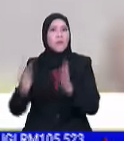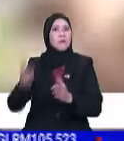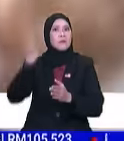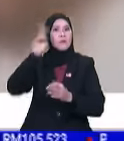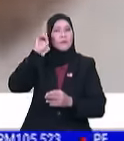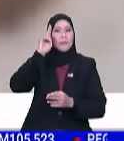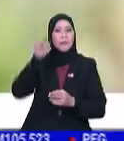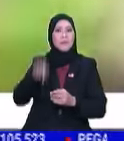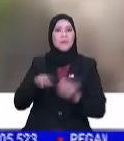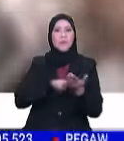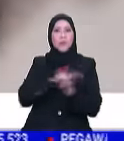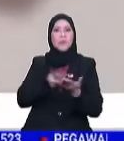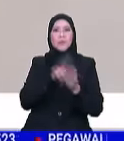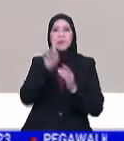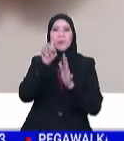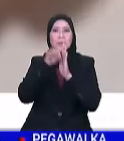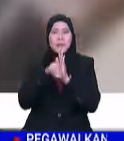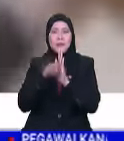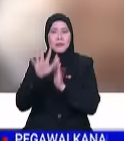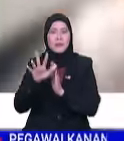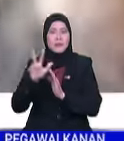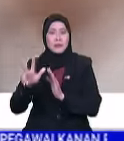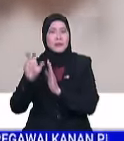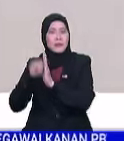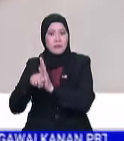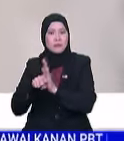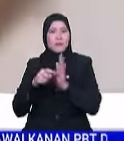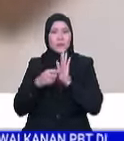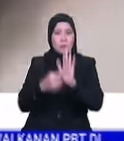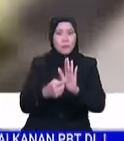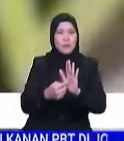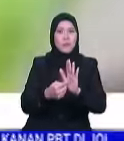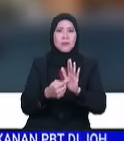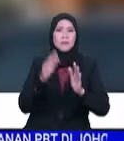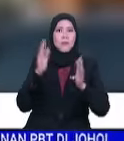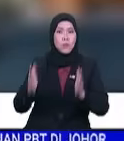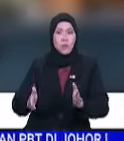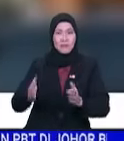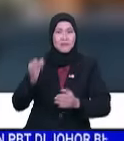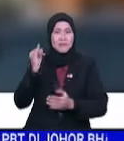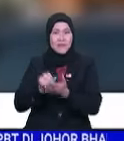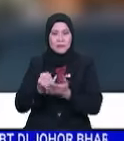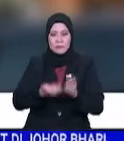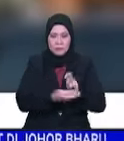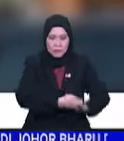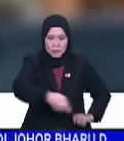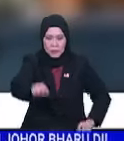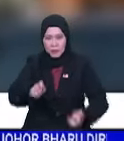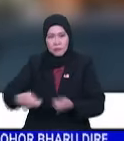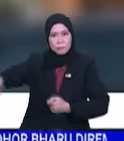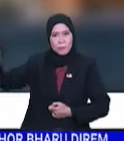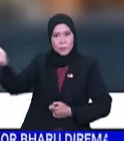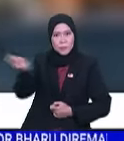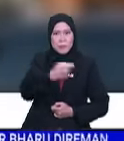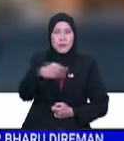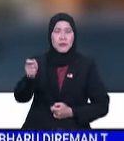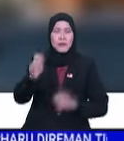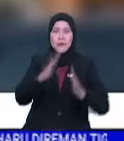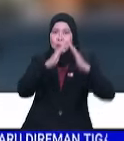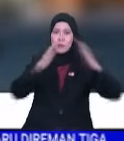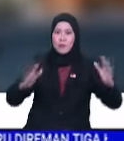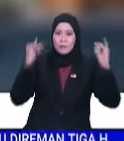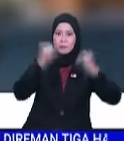semalam berdurasi 1 minit 53 saat memaparkan aksi suspek yang sedang bersilat sambil memegang sebilah pedang di rumah